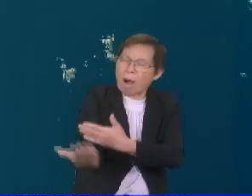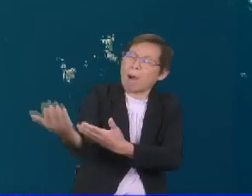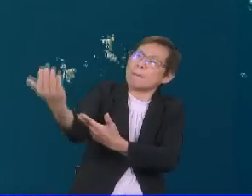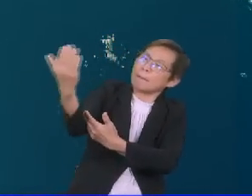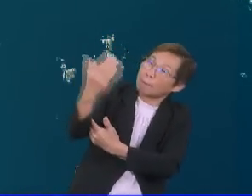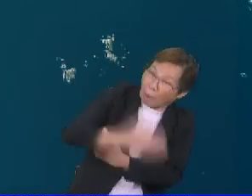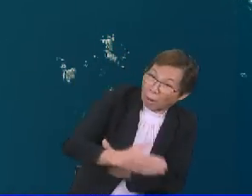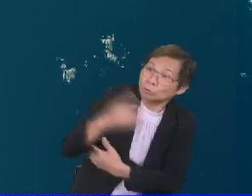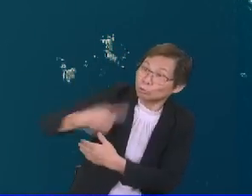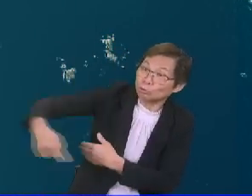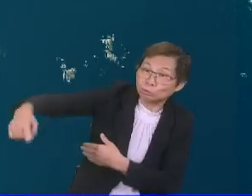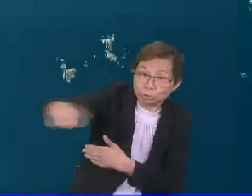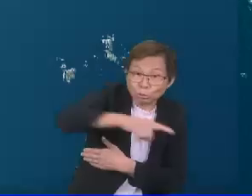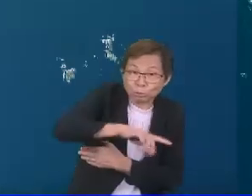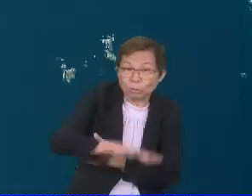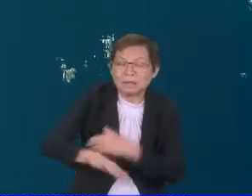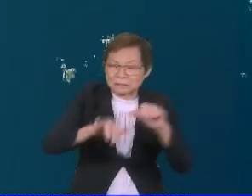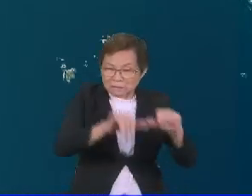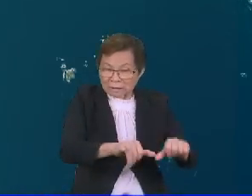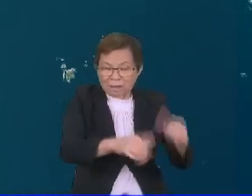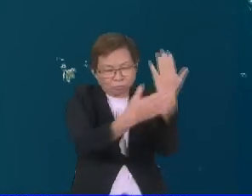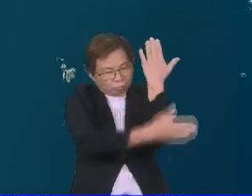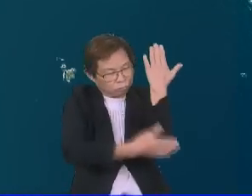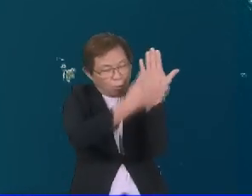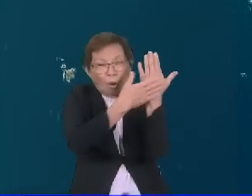oleh itu orang ramai di sekitar kawasan-kawasan